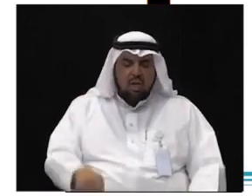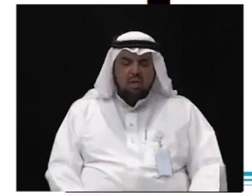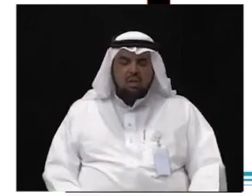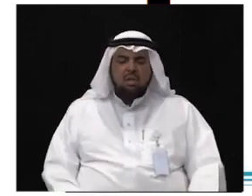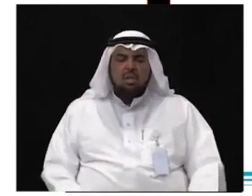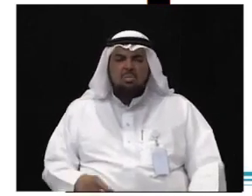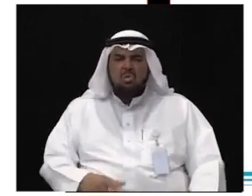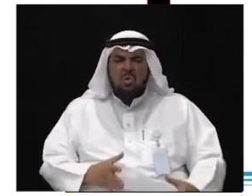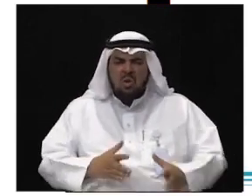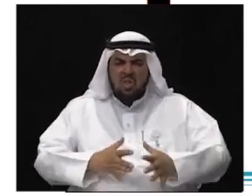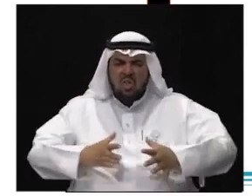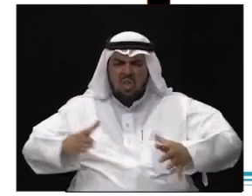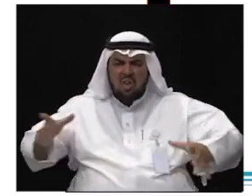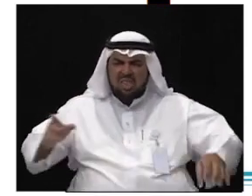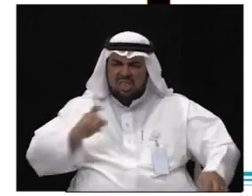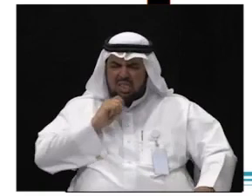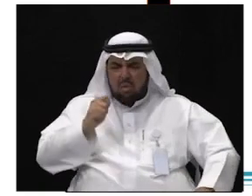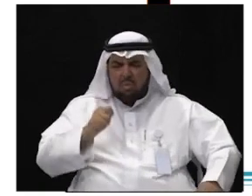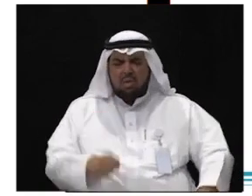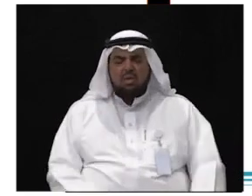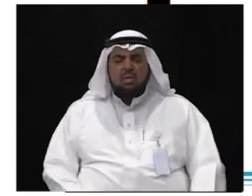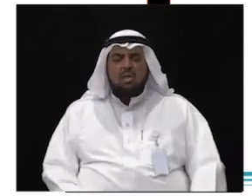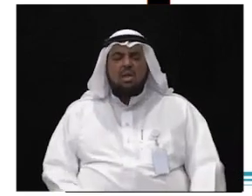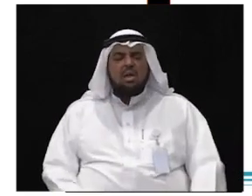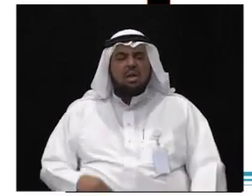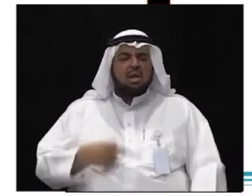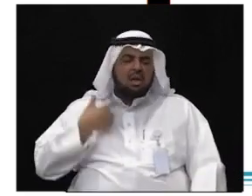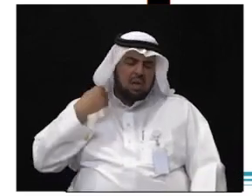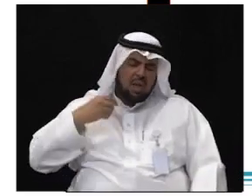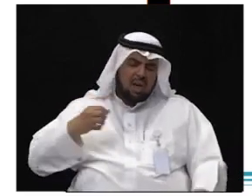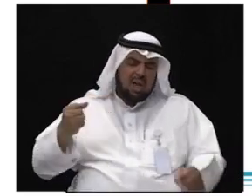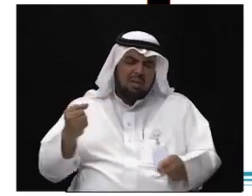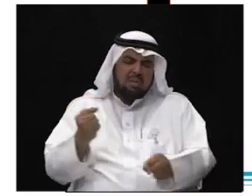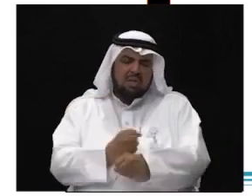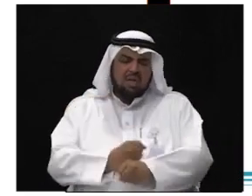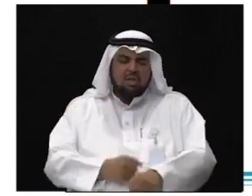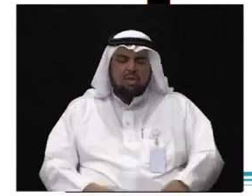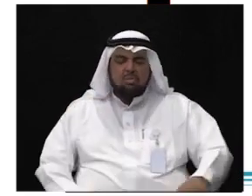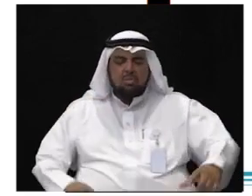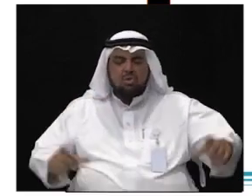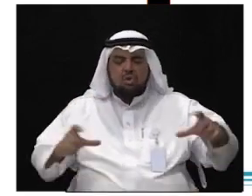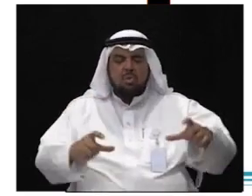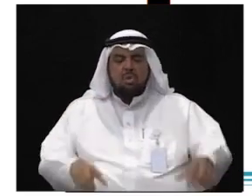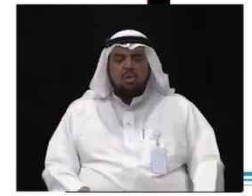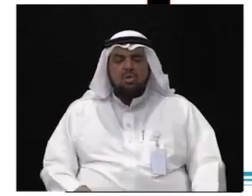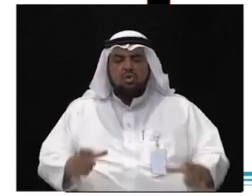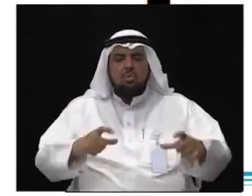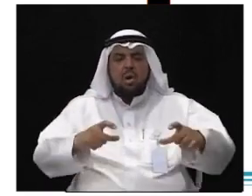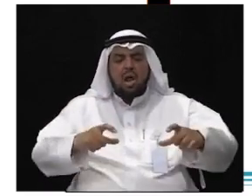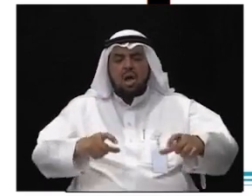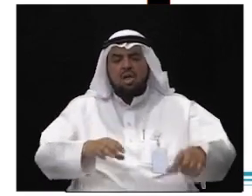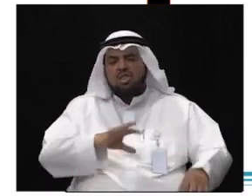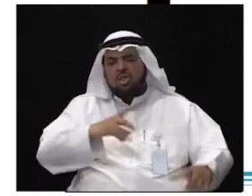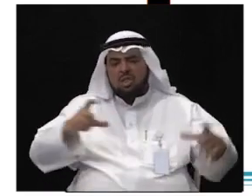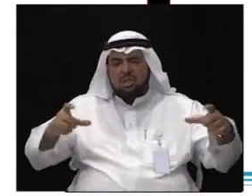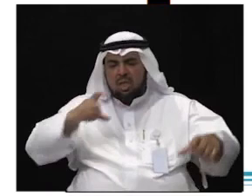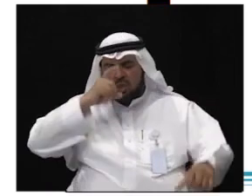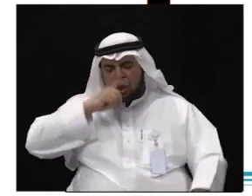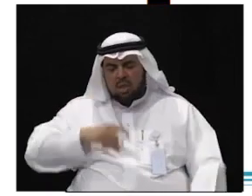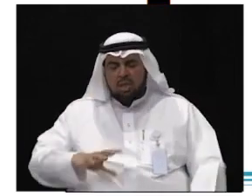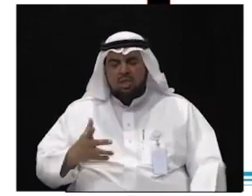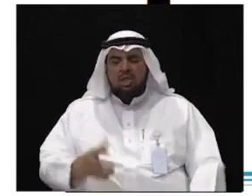كثيرة التعقيد، ولذلك سأستخدم الجملة الشرطية select case، وهي